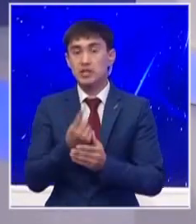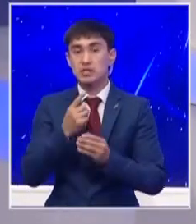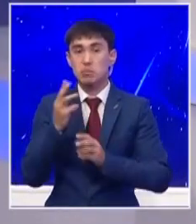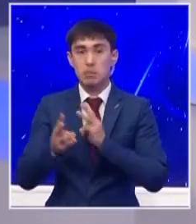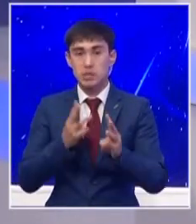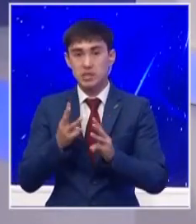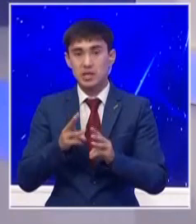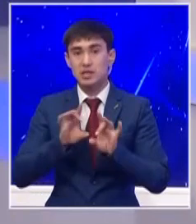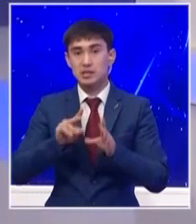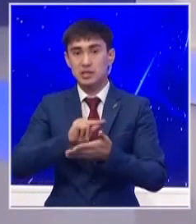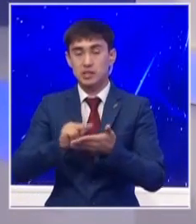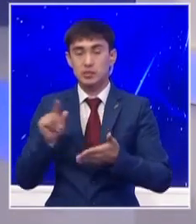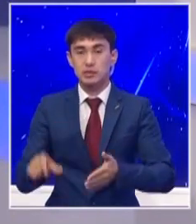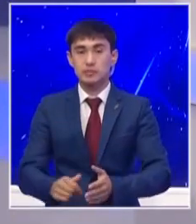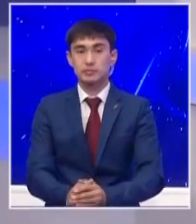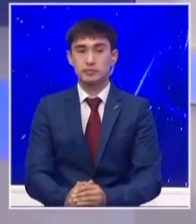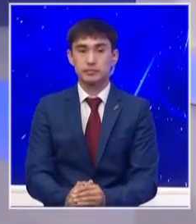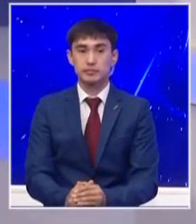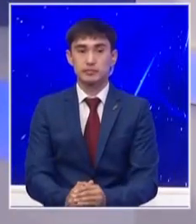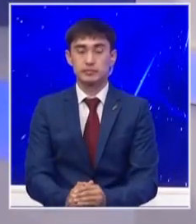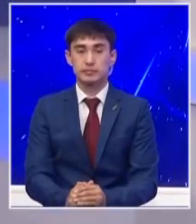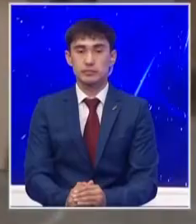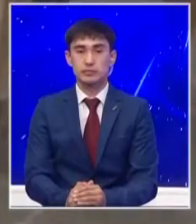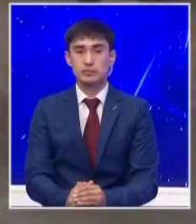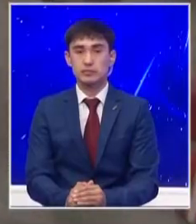возникающих при пожаре, рассказывает наш корреспондент.